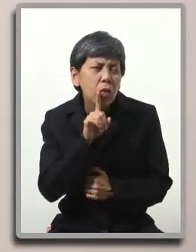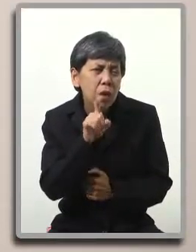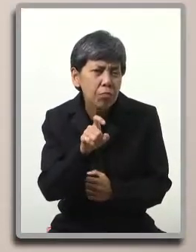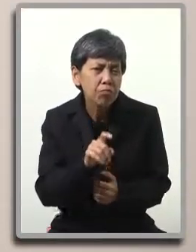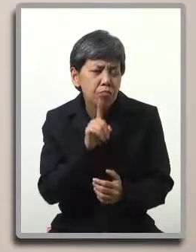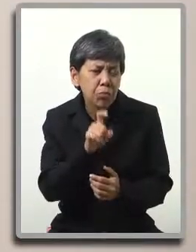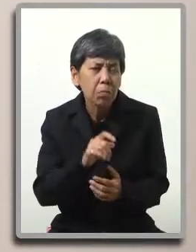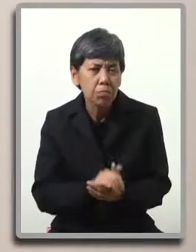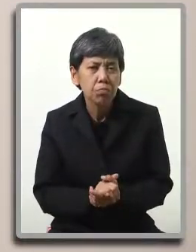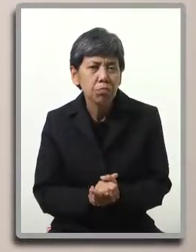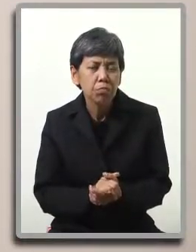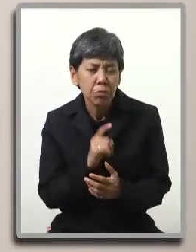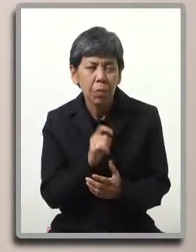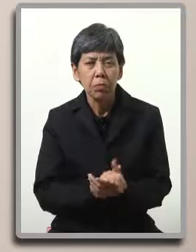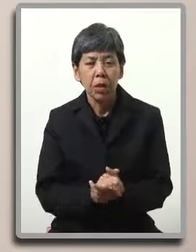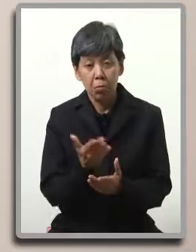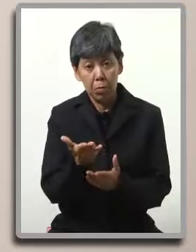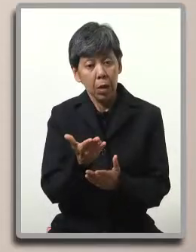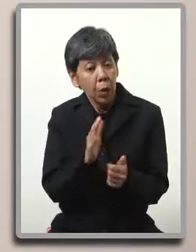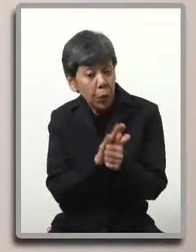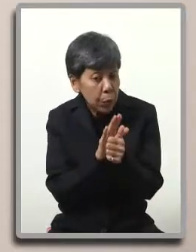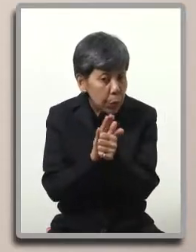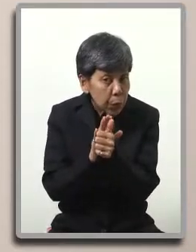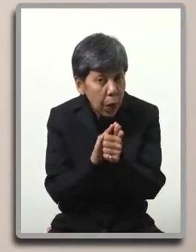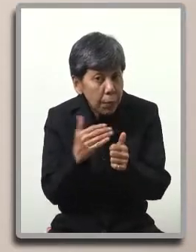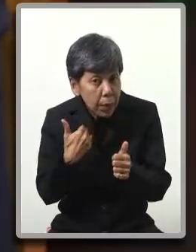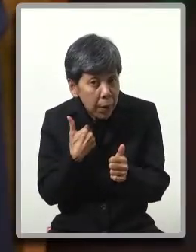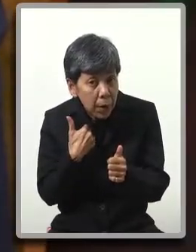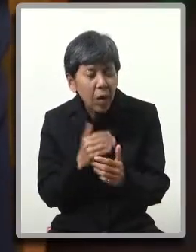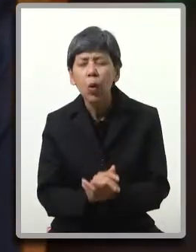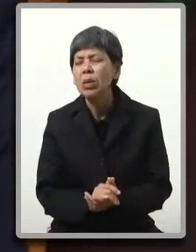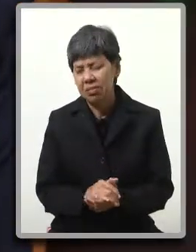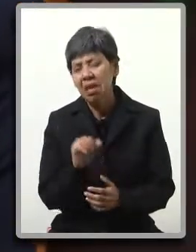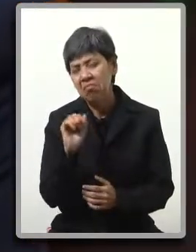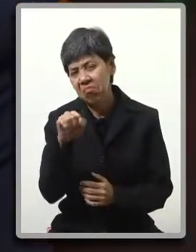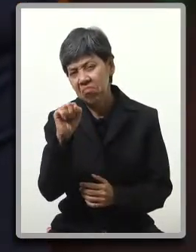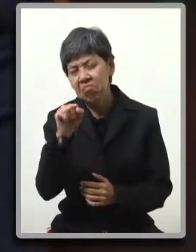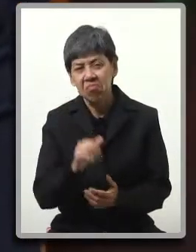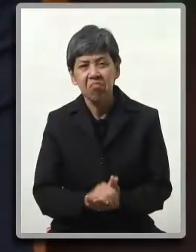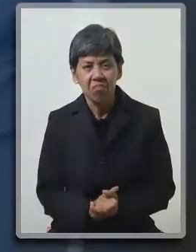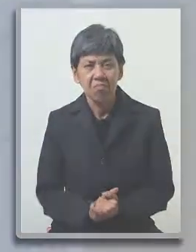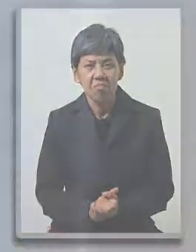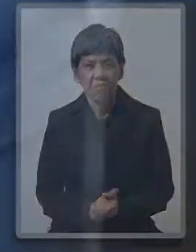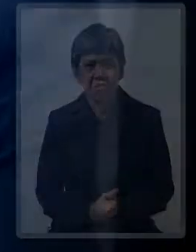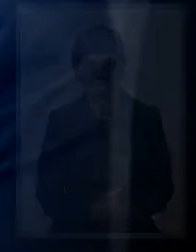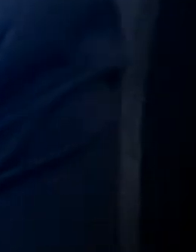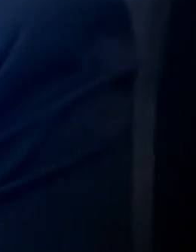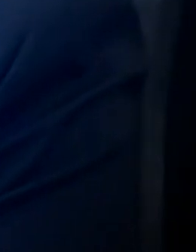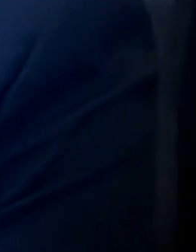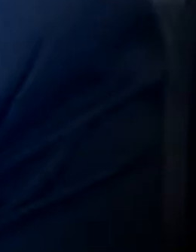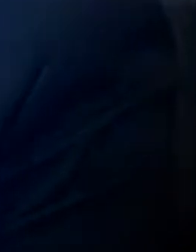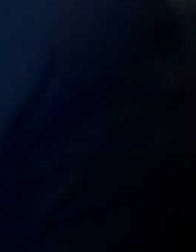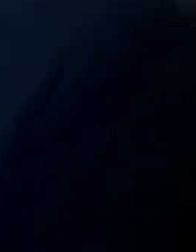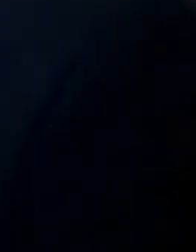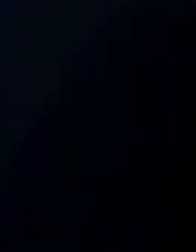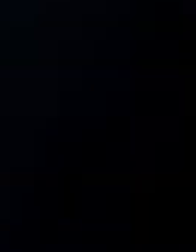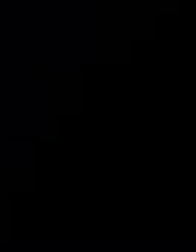ขออนุญาตถามแทนพนักงานขสมกนิดหนึ่งว่าท่านดูแล ที่ท่านพูดมาเนี่ยเป็นเรื่องจริงหมดเลย